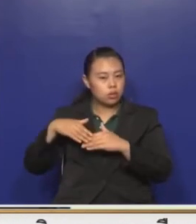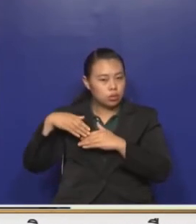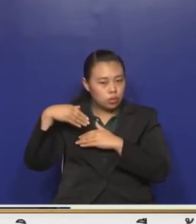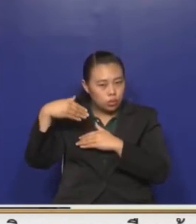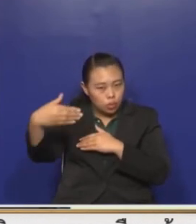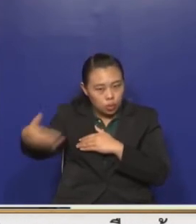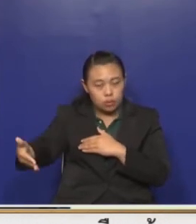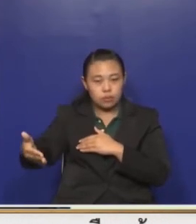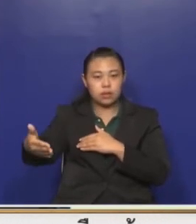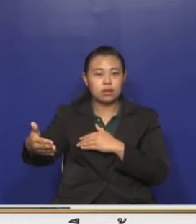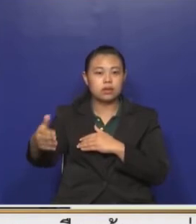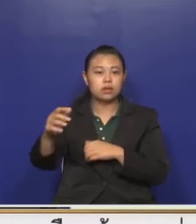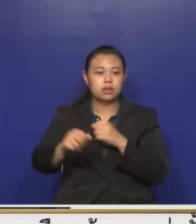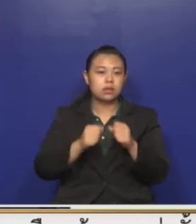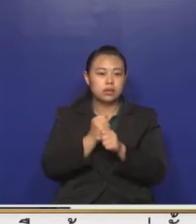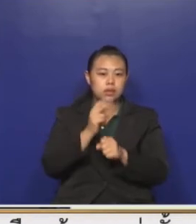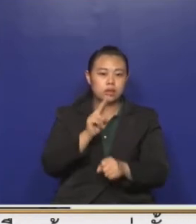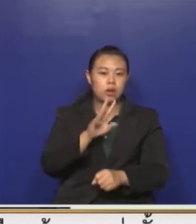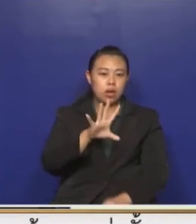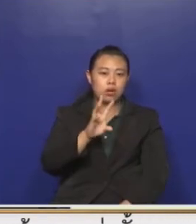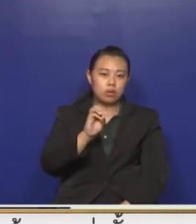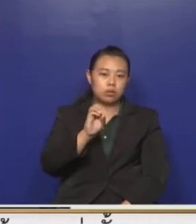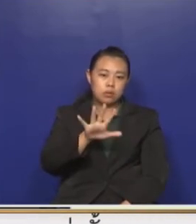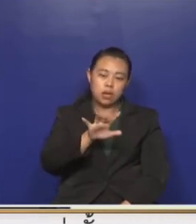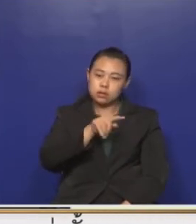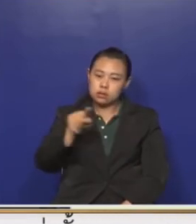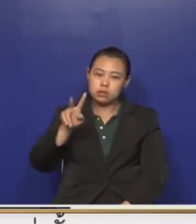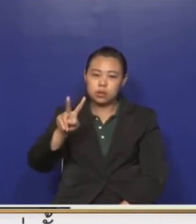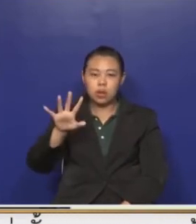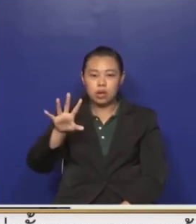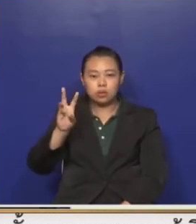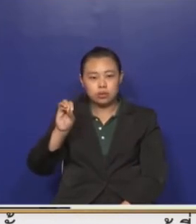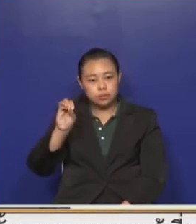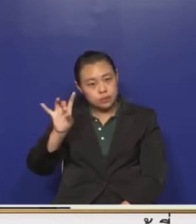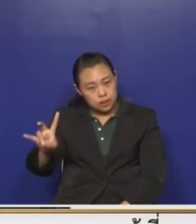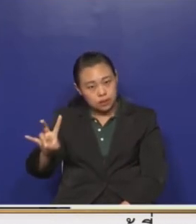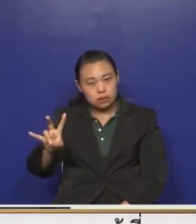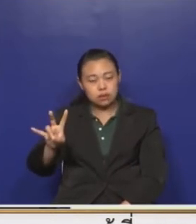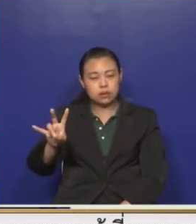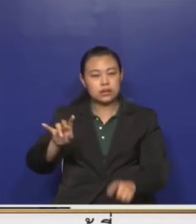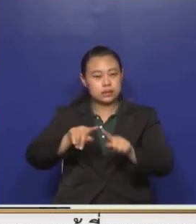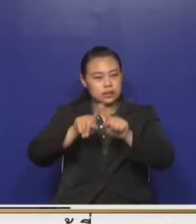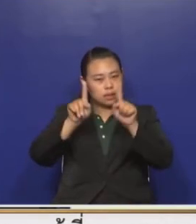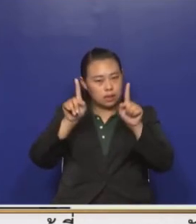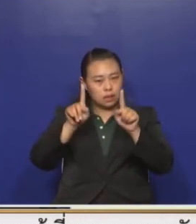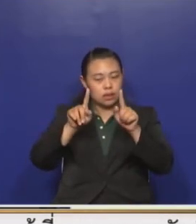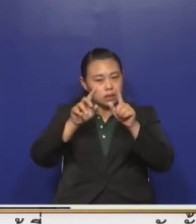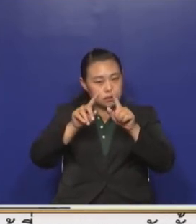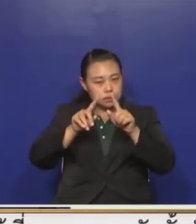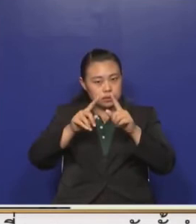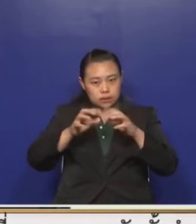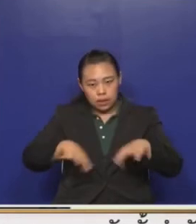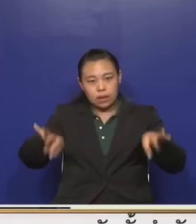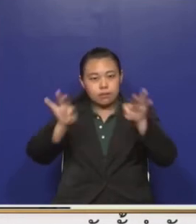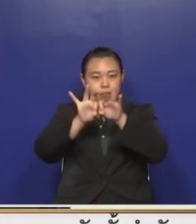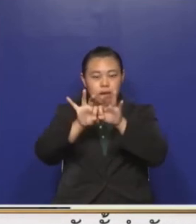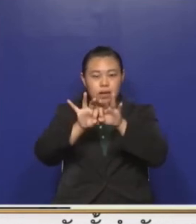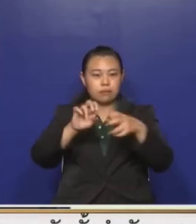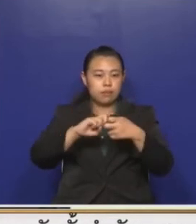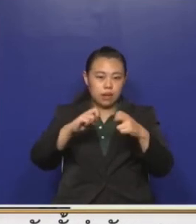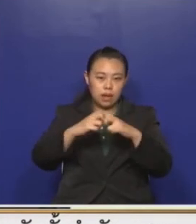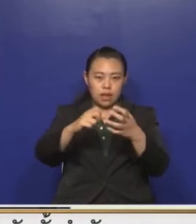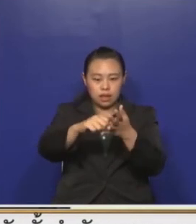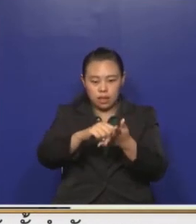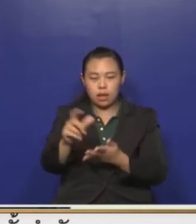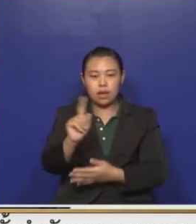ศักราษ 2565-2567หัใจสำคัญทจะแก้ไขปัญหานี้ได้มากที่สุดเรื่องหนึง